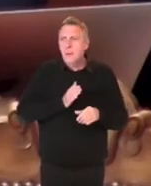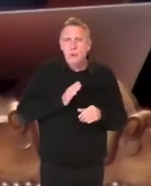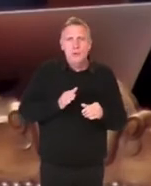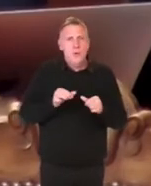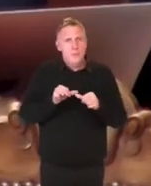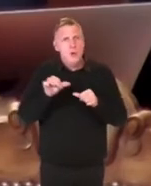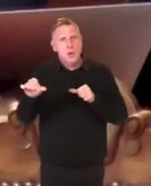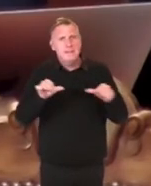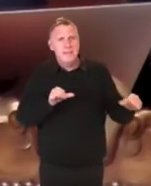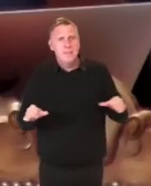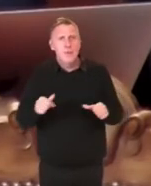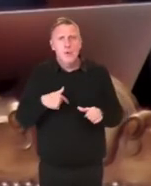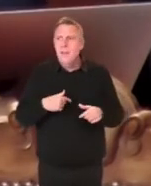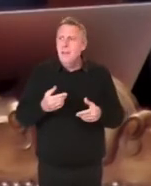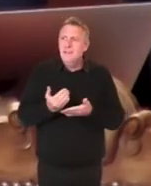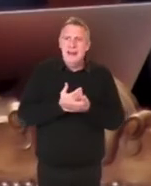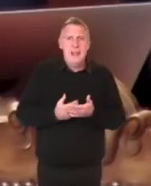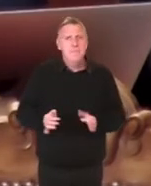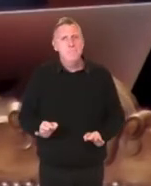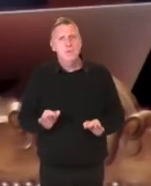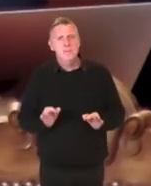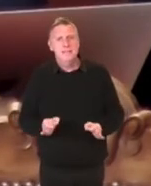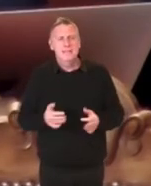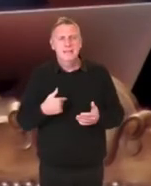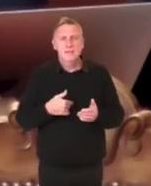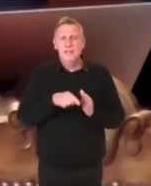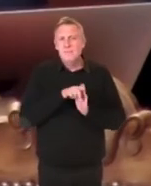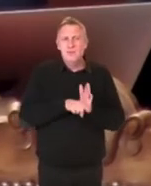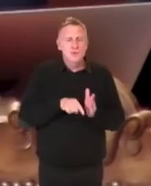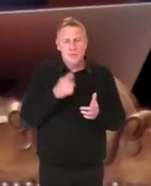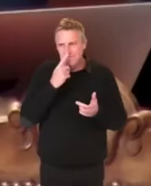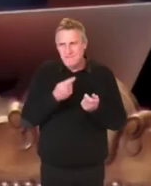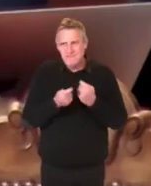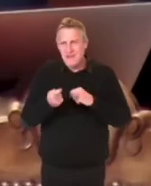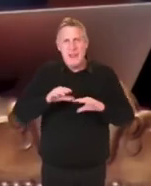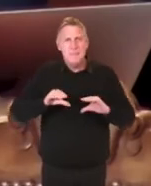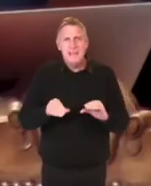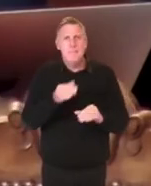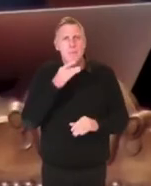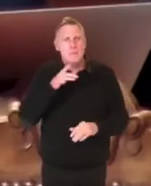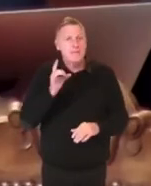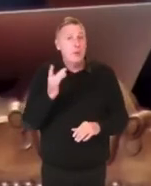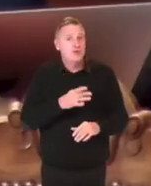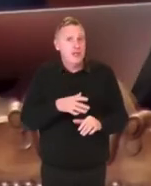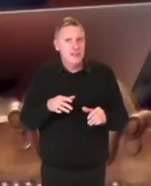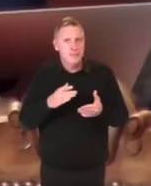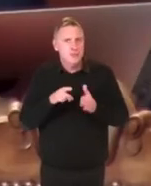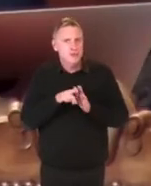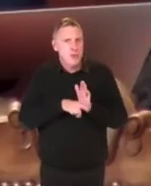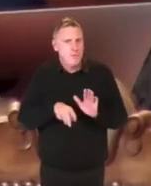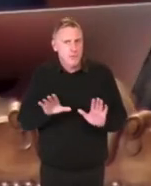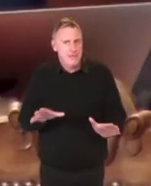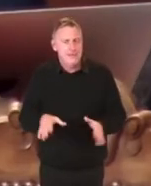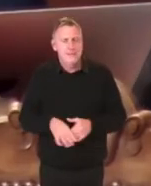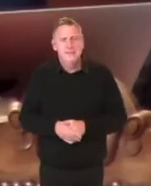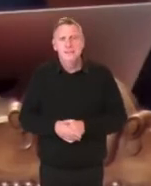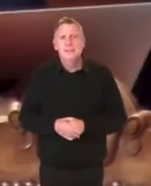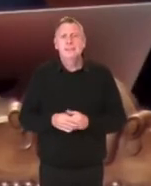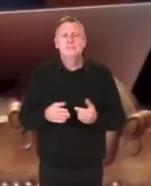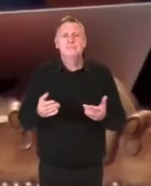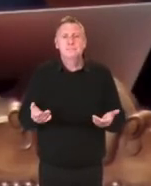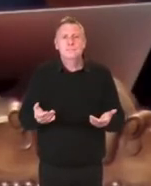d'être contestée, rejetée et sans doute difficilement applicable. Donc la question, ou plutôt les questions que je vous pose concernent